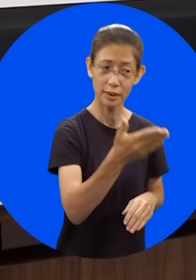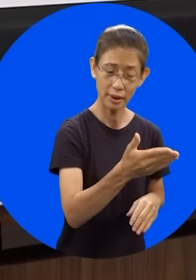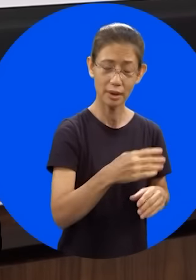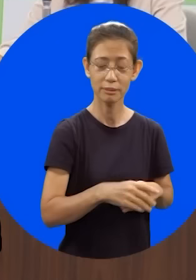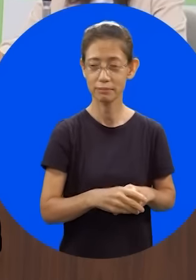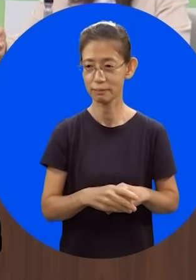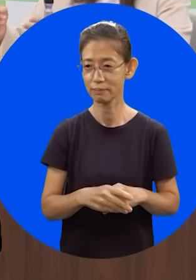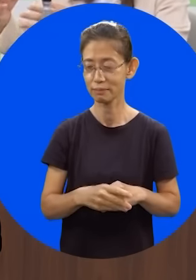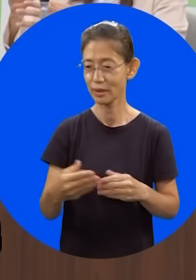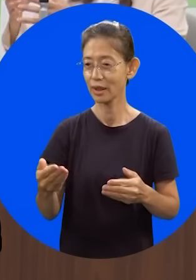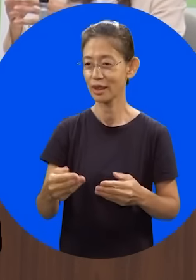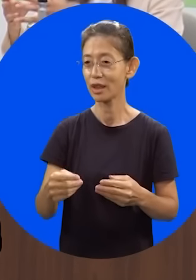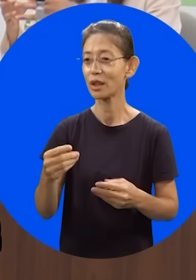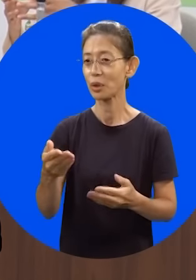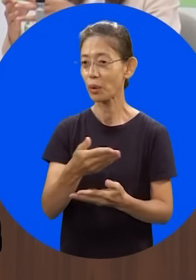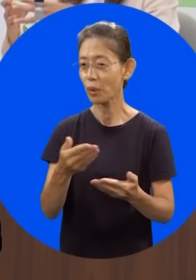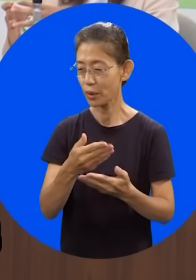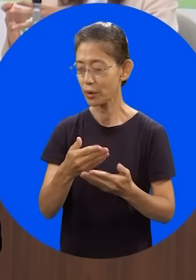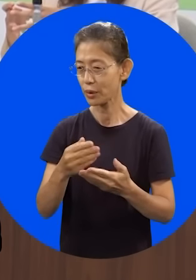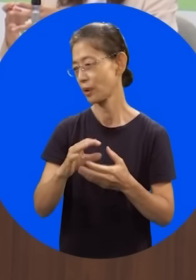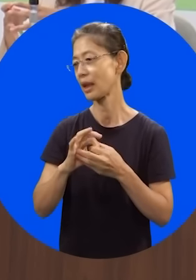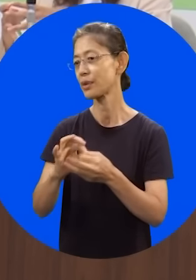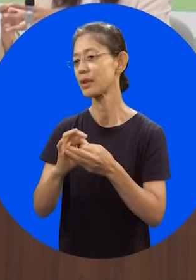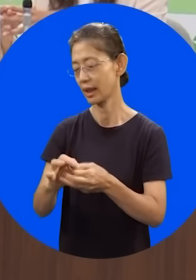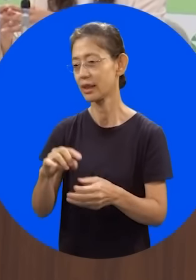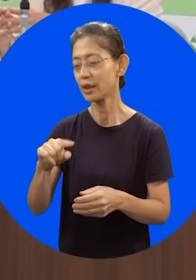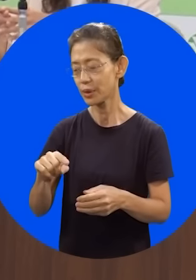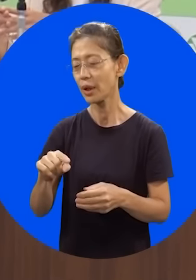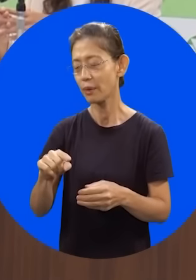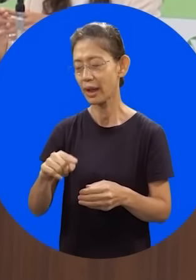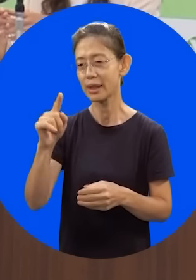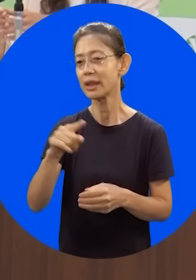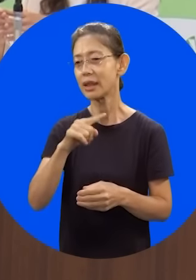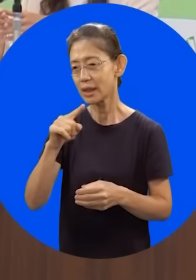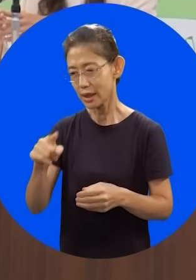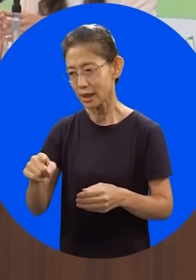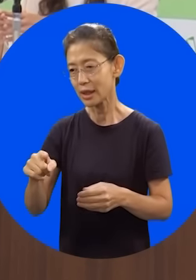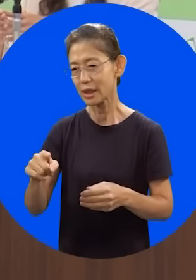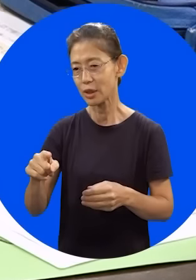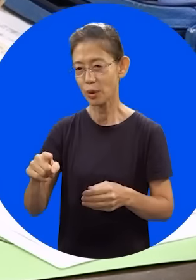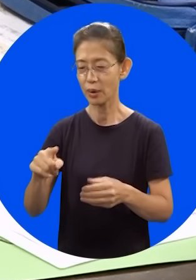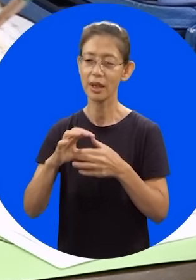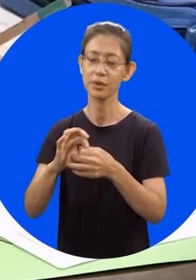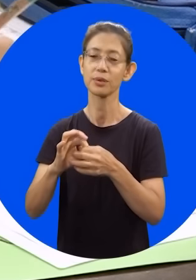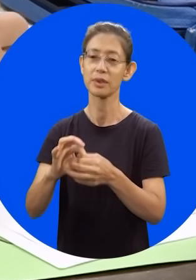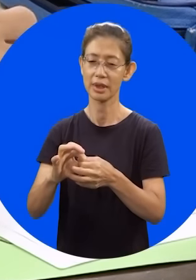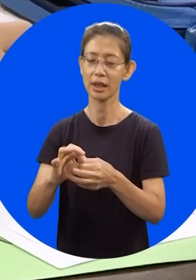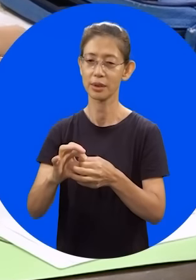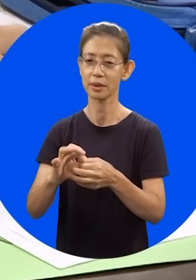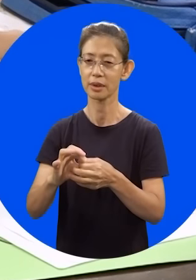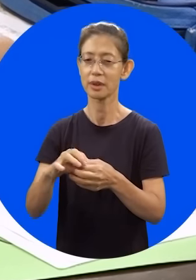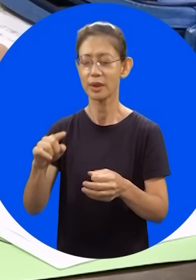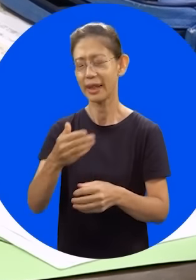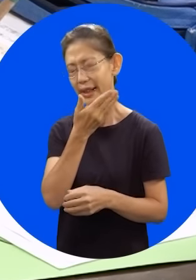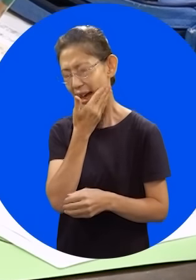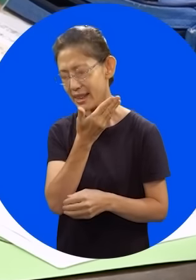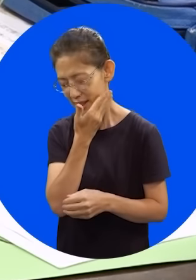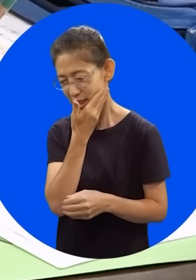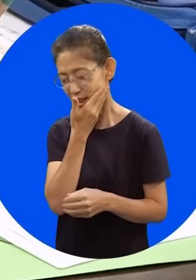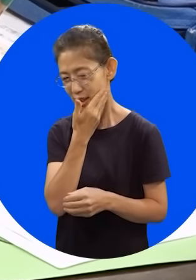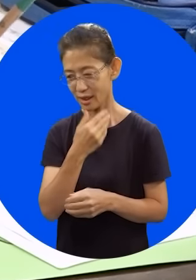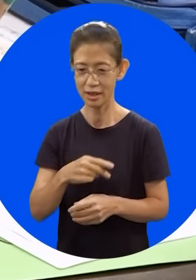りとか、これはね、人が作ってるものですよね。それがとっても大切だと思っています。小学校の地区でだいた